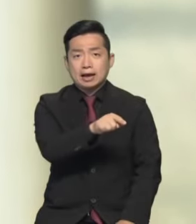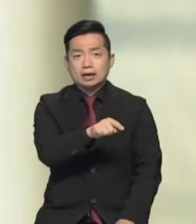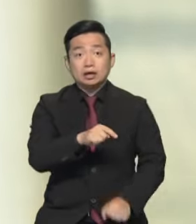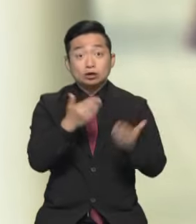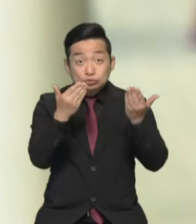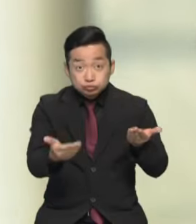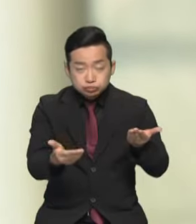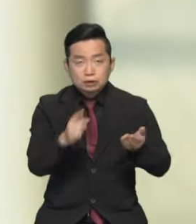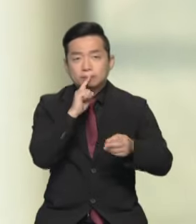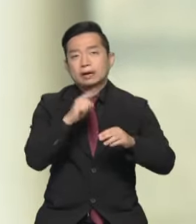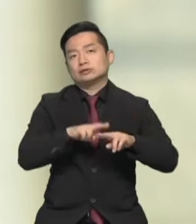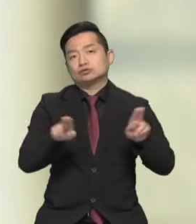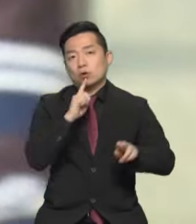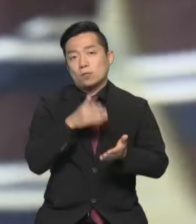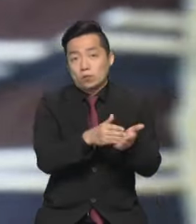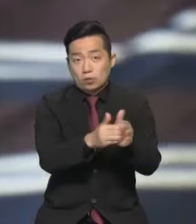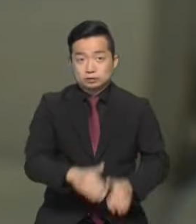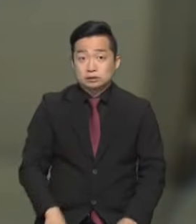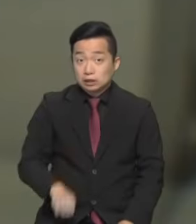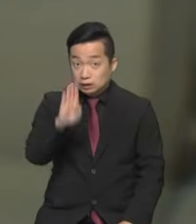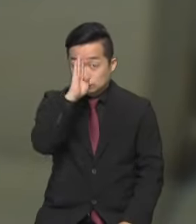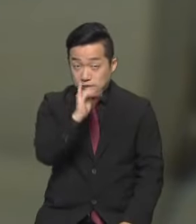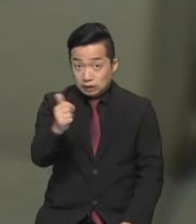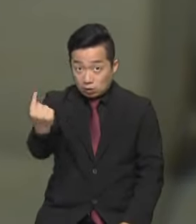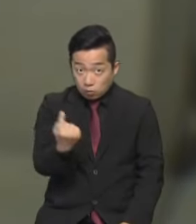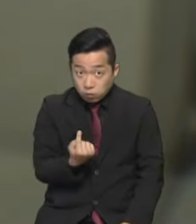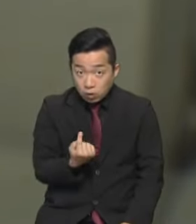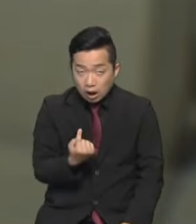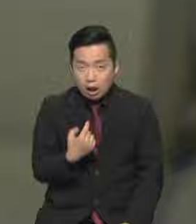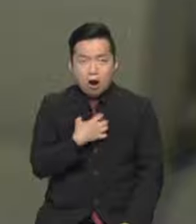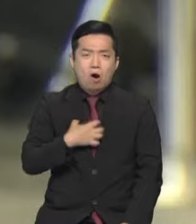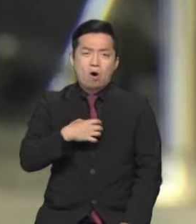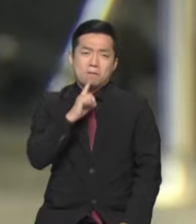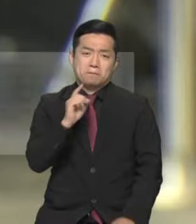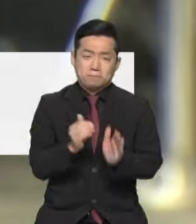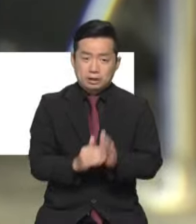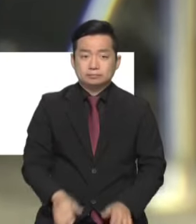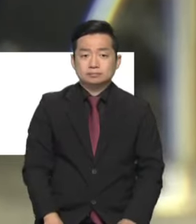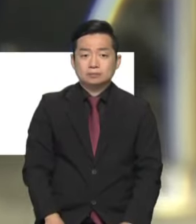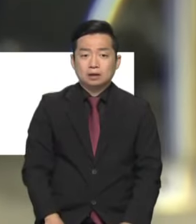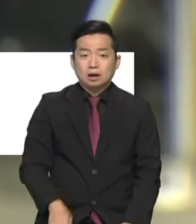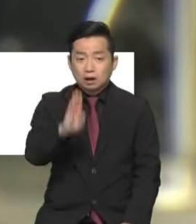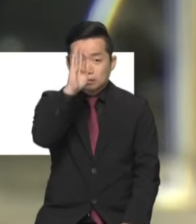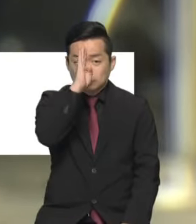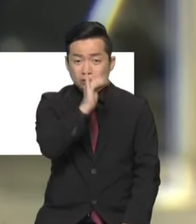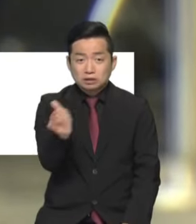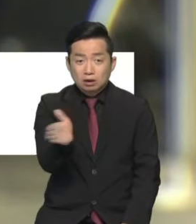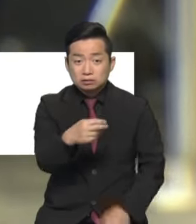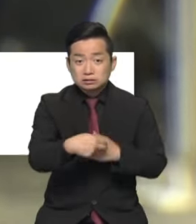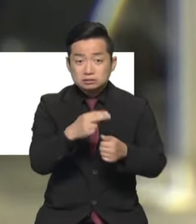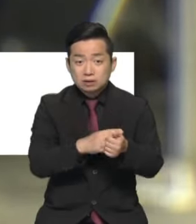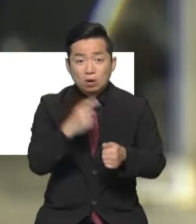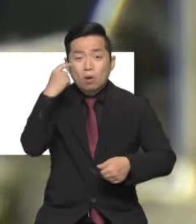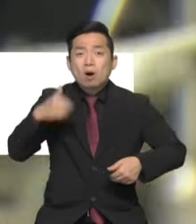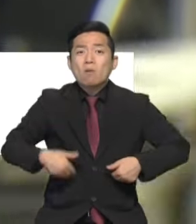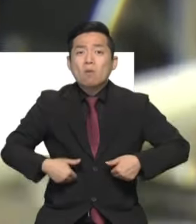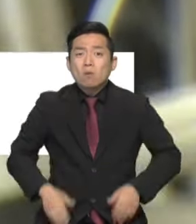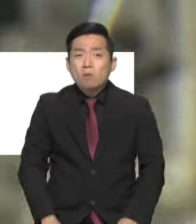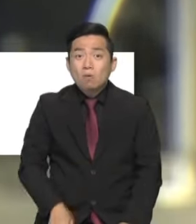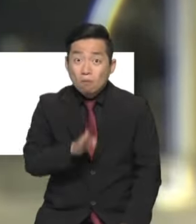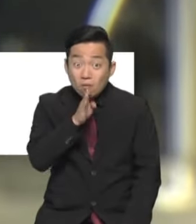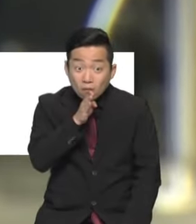요구했고 병원을 찾은 환자들도 불안감을 감추지 못했습니다. 환자 없는 좋은 의사가 왜 필요해요?